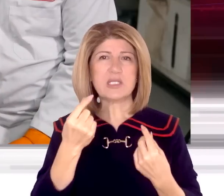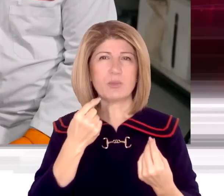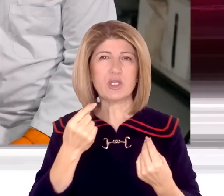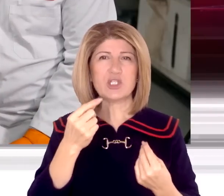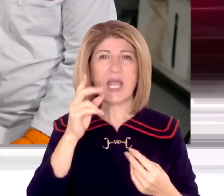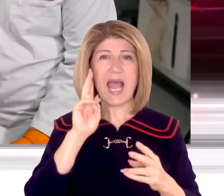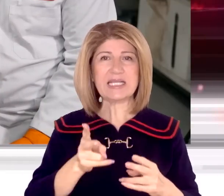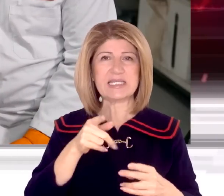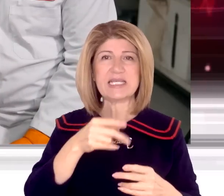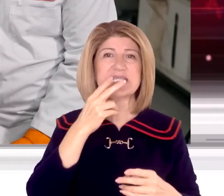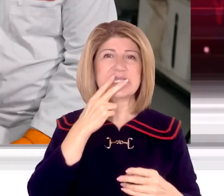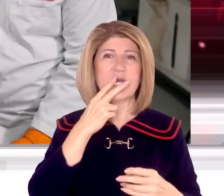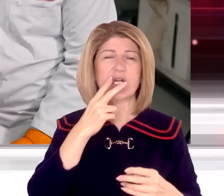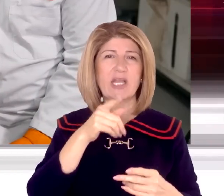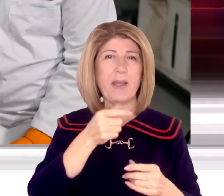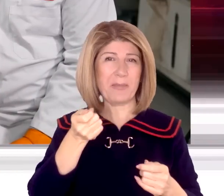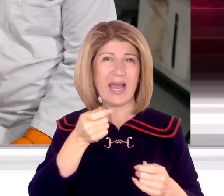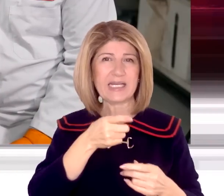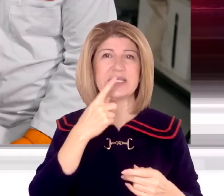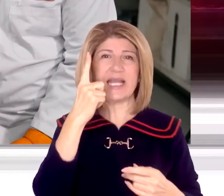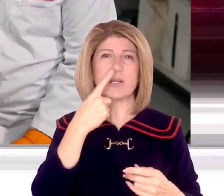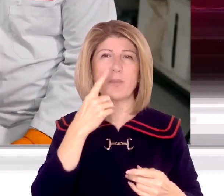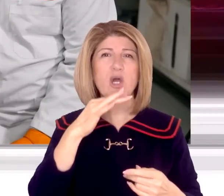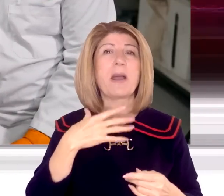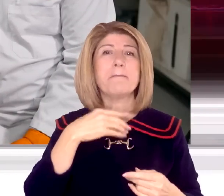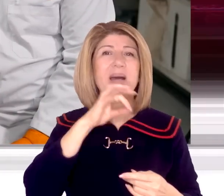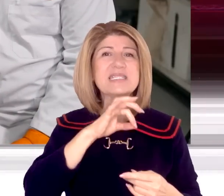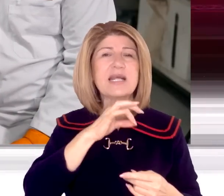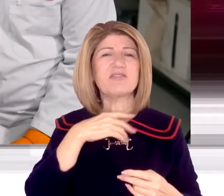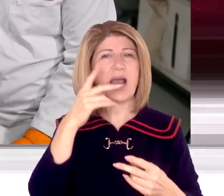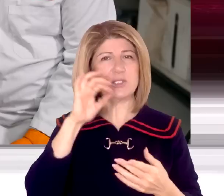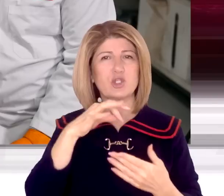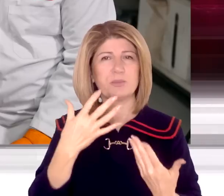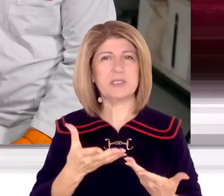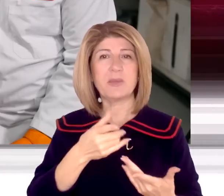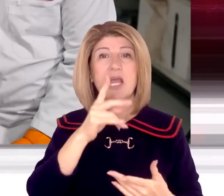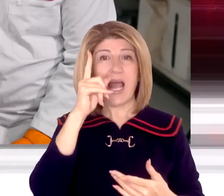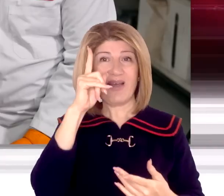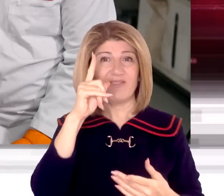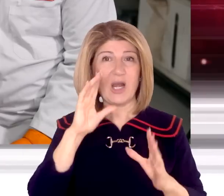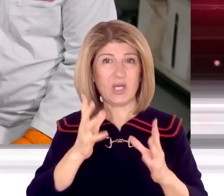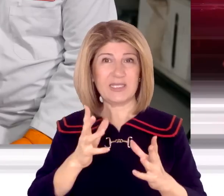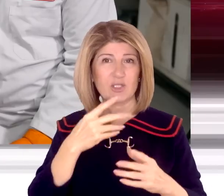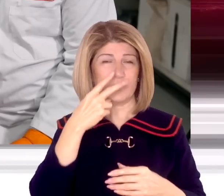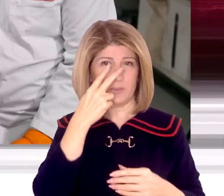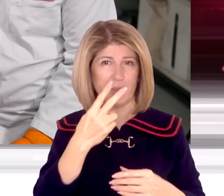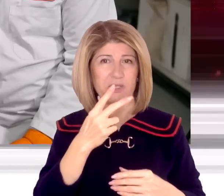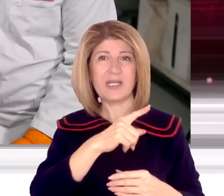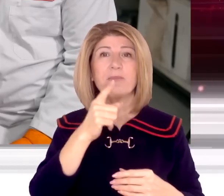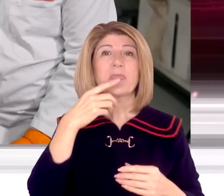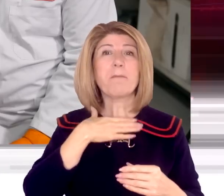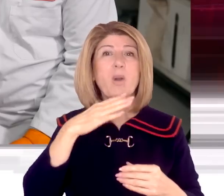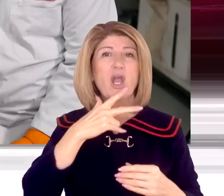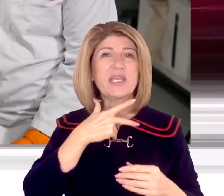دو آزمایش اصلی اینجا روی سیگارهای الکترونیکی یک بار مصرف انجام میدیم. آزمایش اول برای اینکه مطمئن بشیم بیشتر